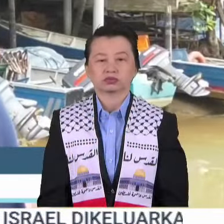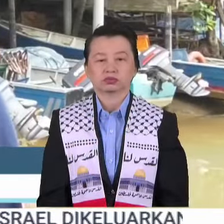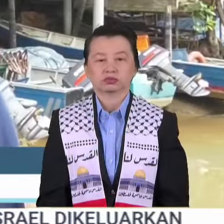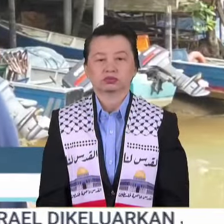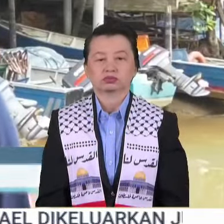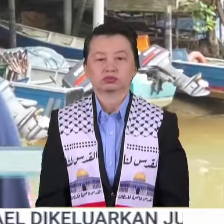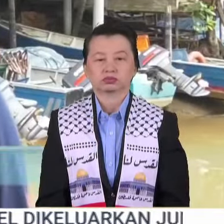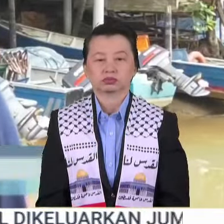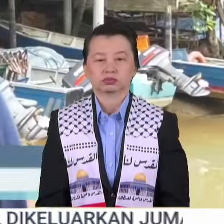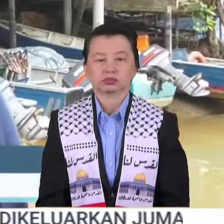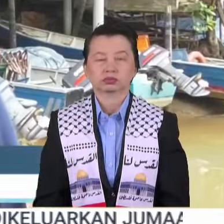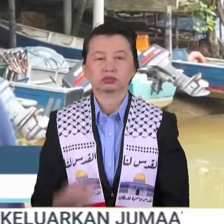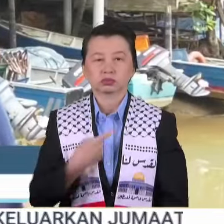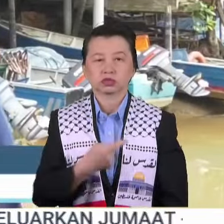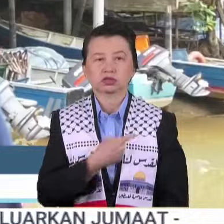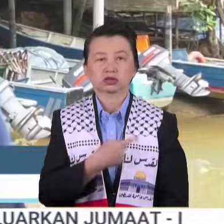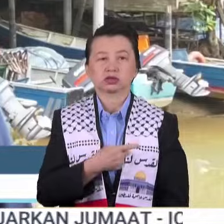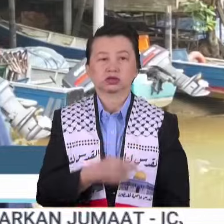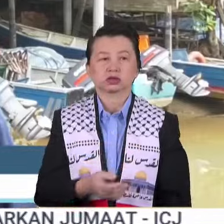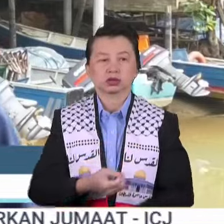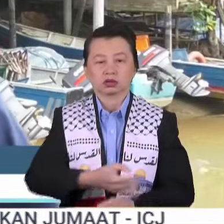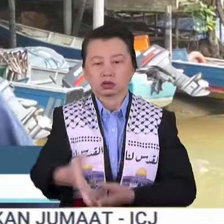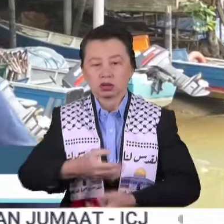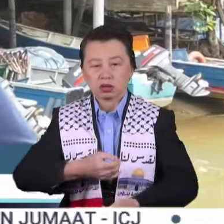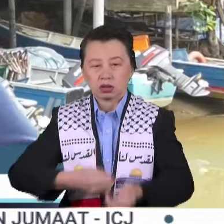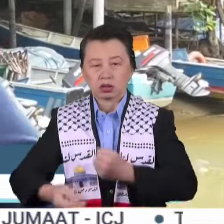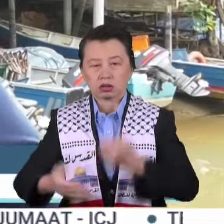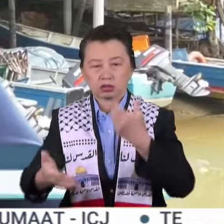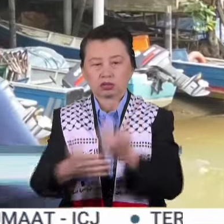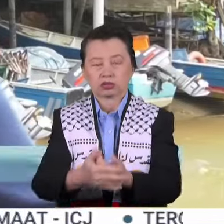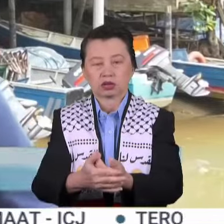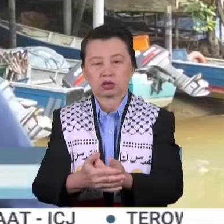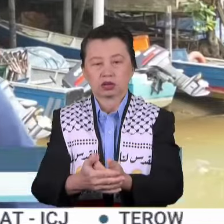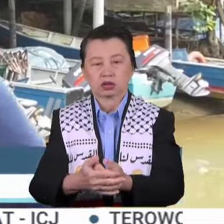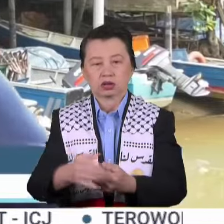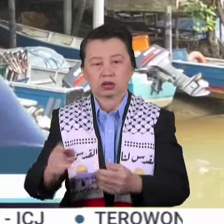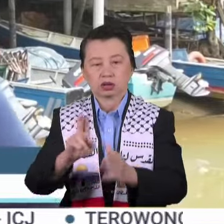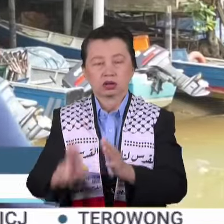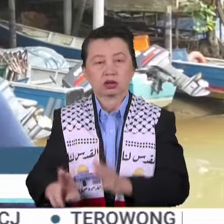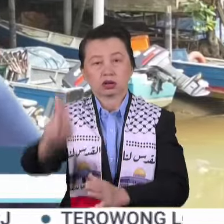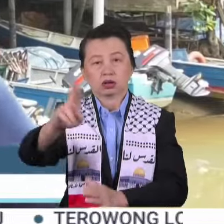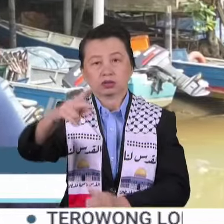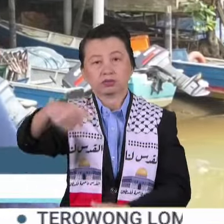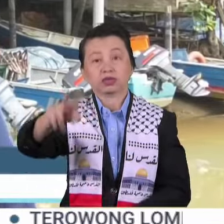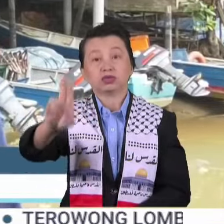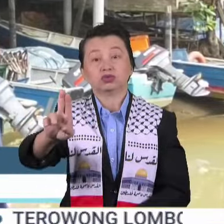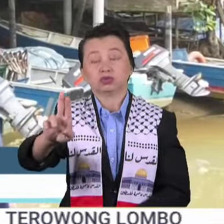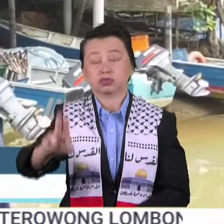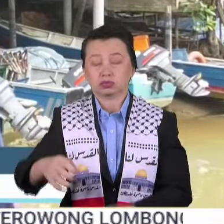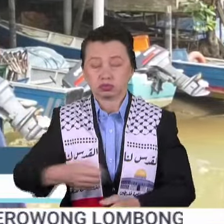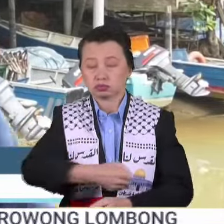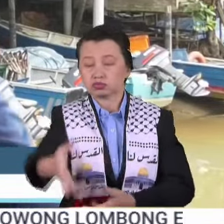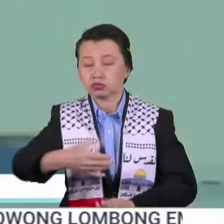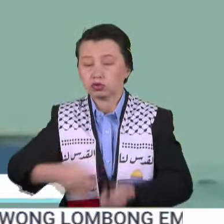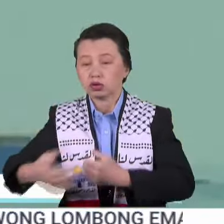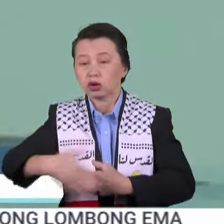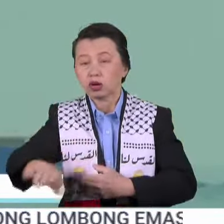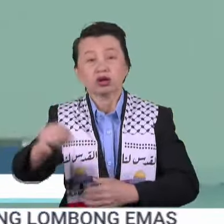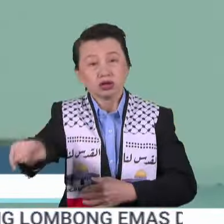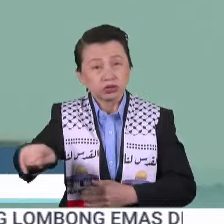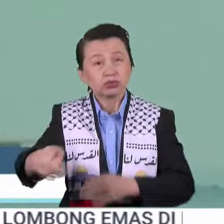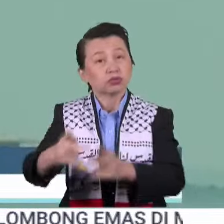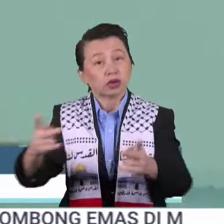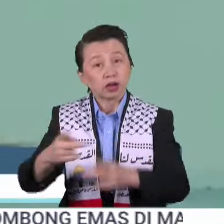Masa kita jaring beranyut, dia sampai lajak ke tompok utara, tiu, panggil tiu. Itu kawasan kita